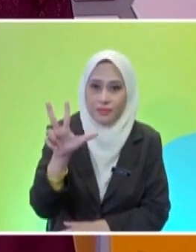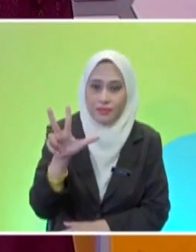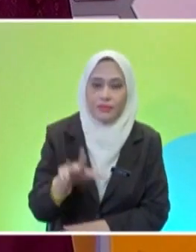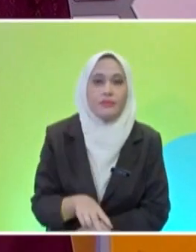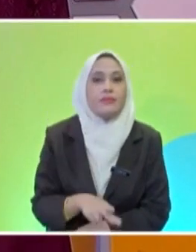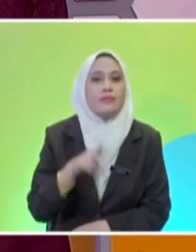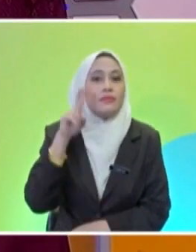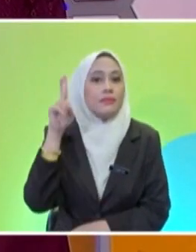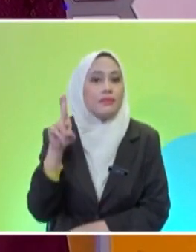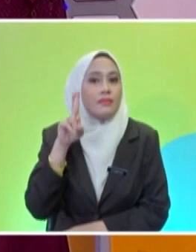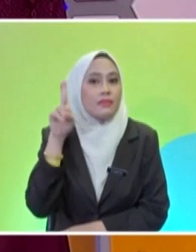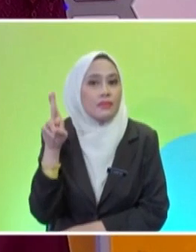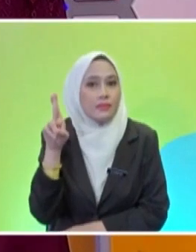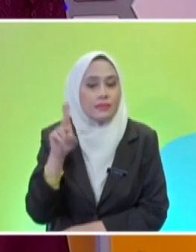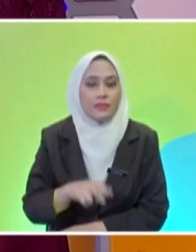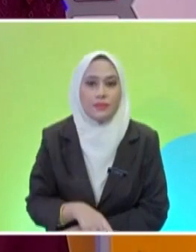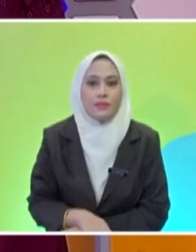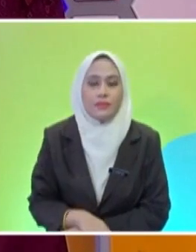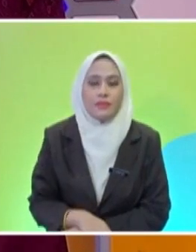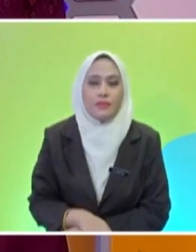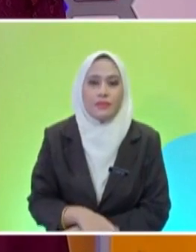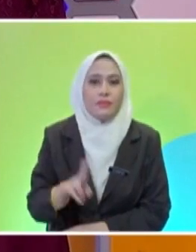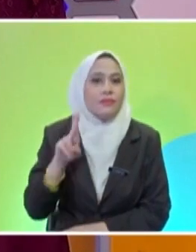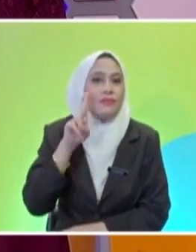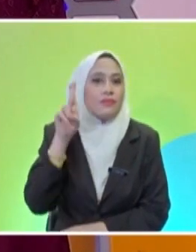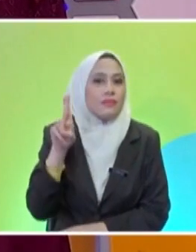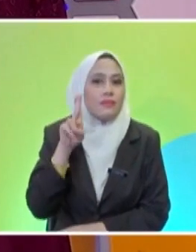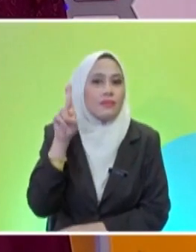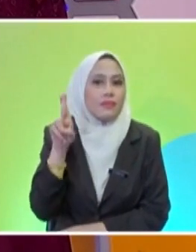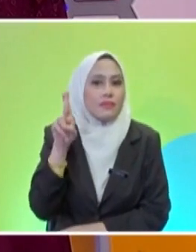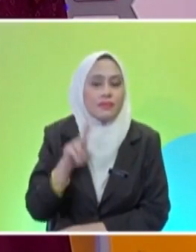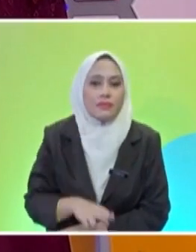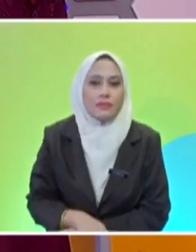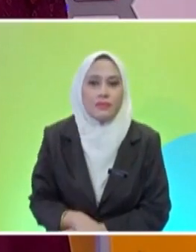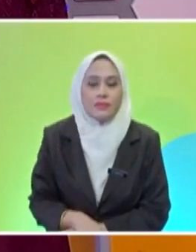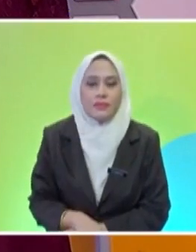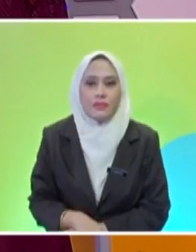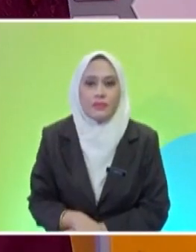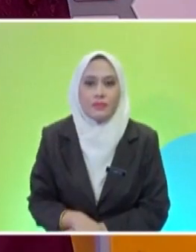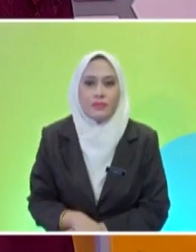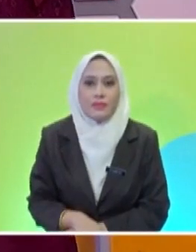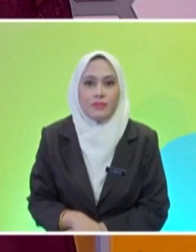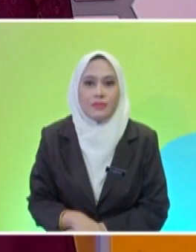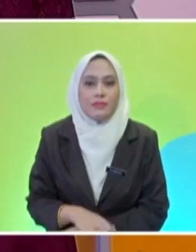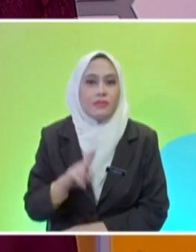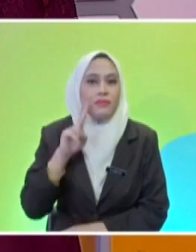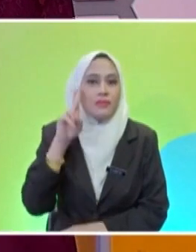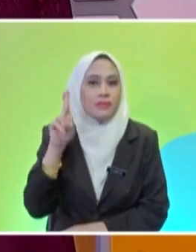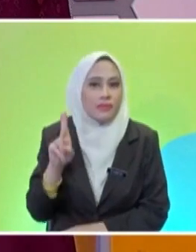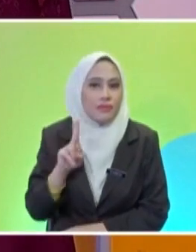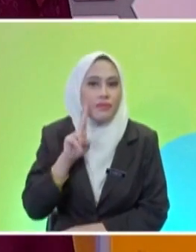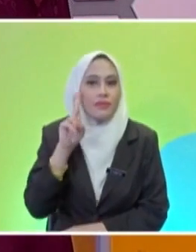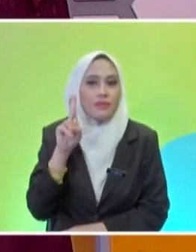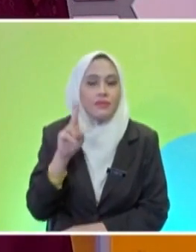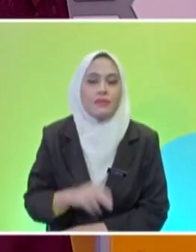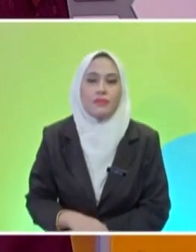hari Rabu. Hari Rabu. Rabu. Rabu. Ya, Rabu.